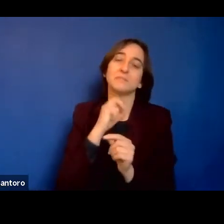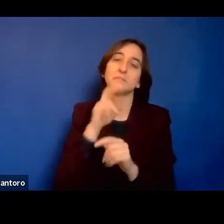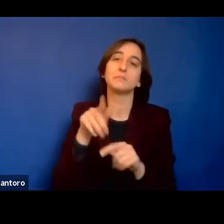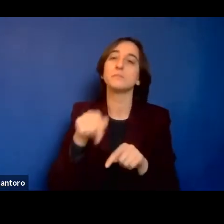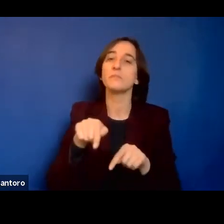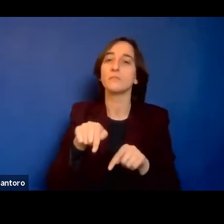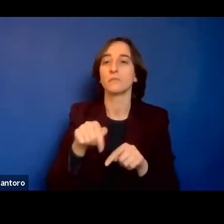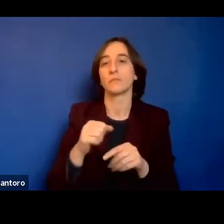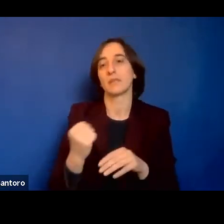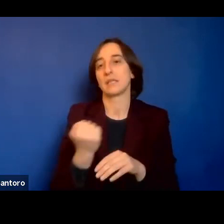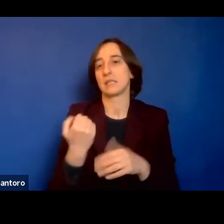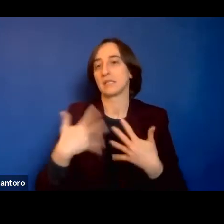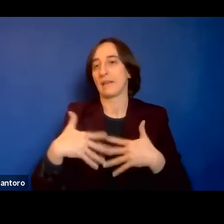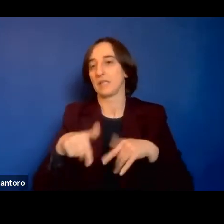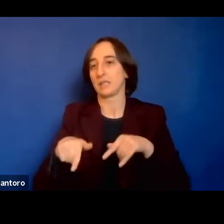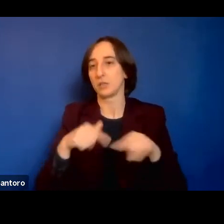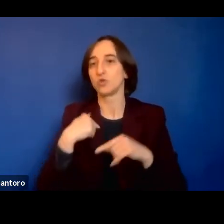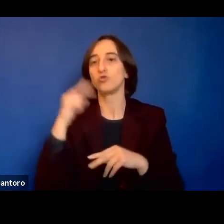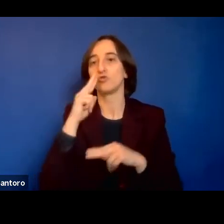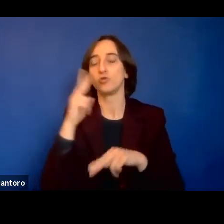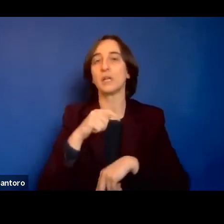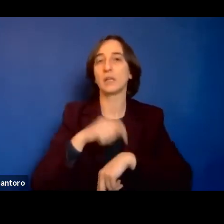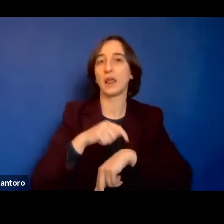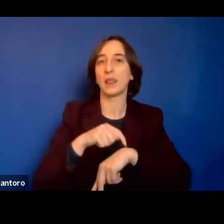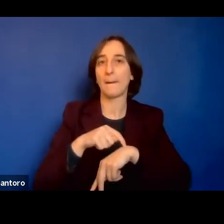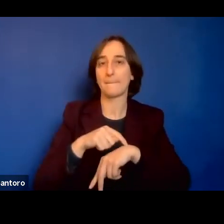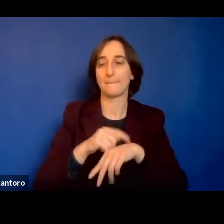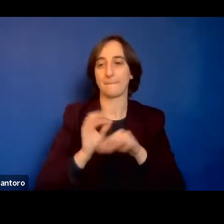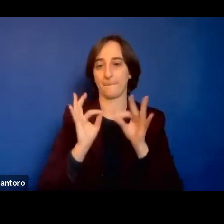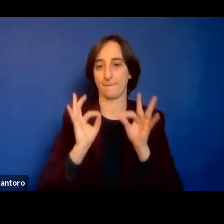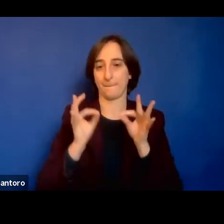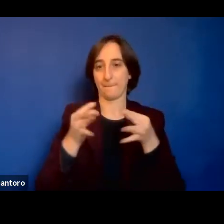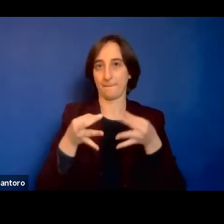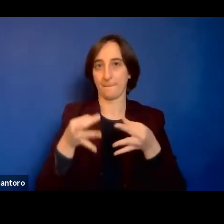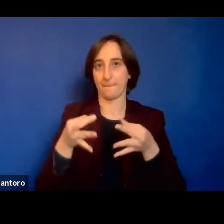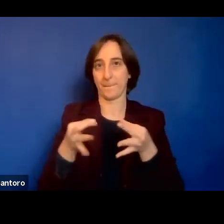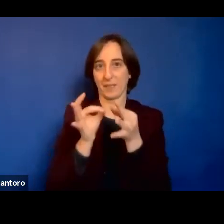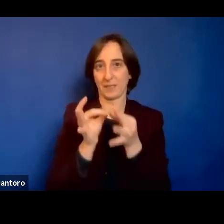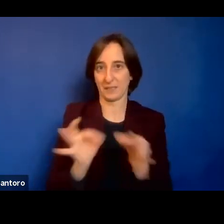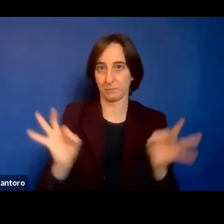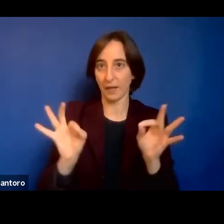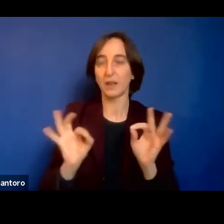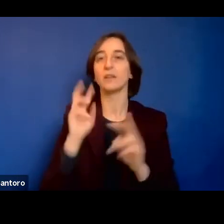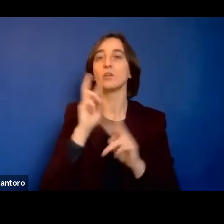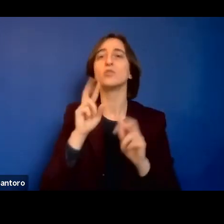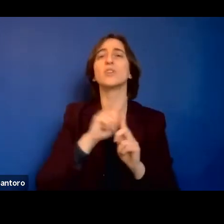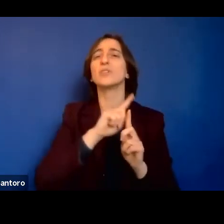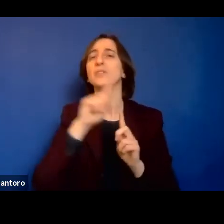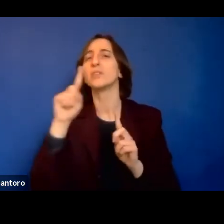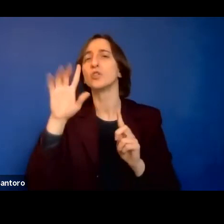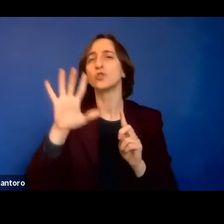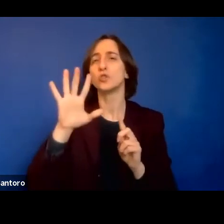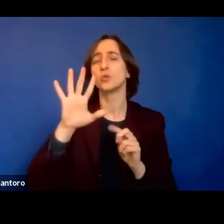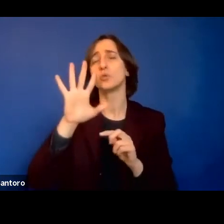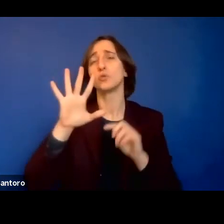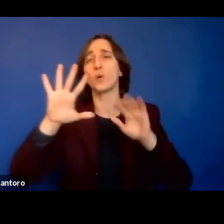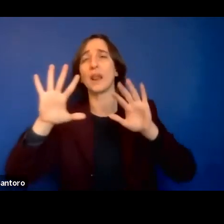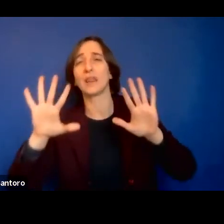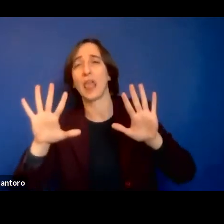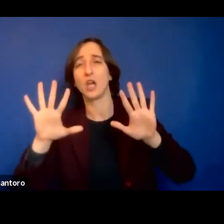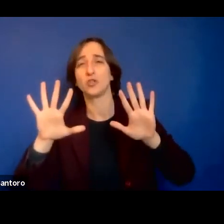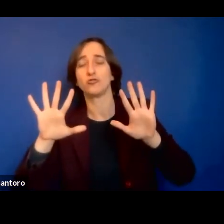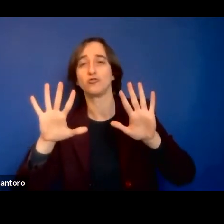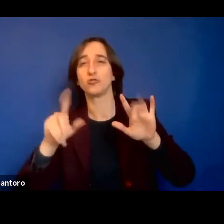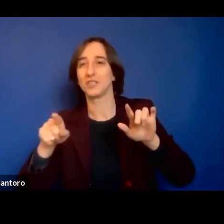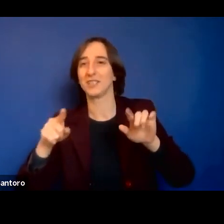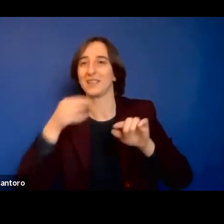rispettare i tempi arrivando fino alle 17, 17:10 con l'intervento dei relatori,